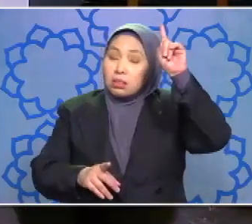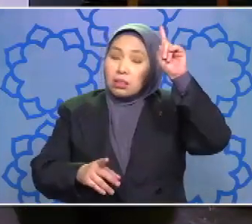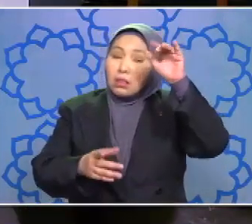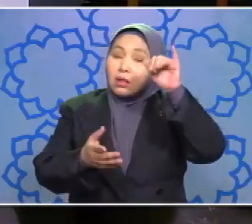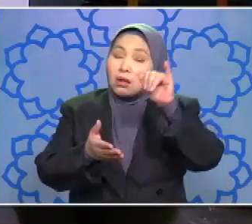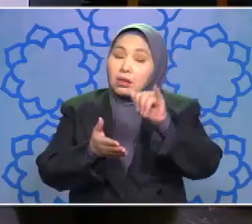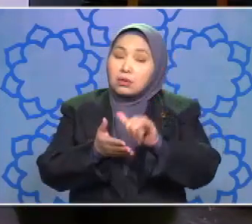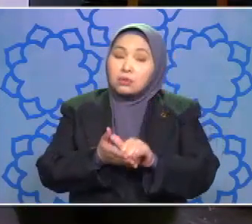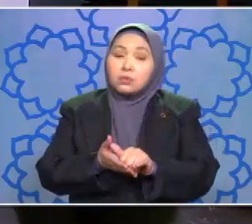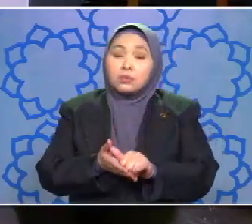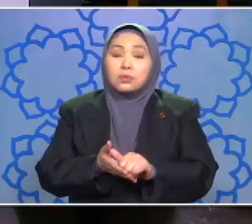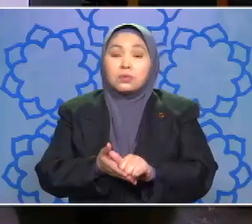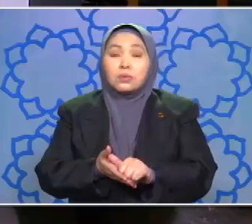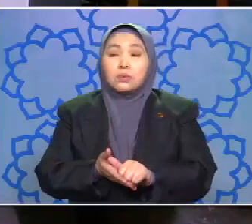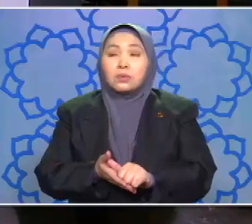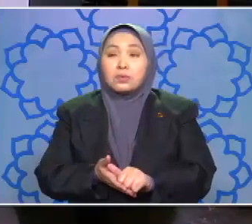sadaqallahul